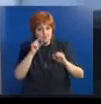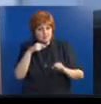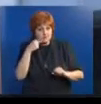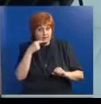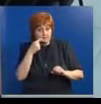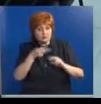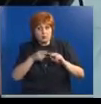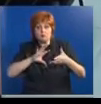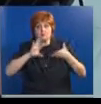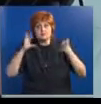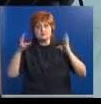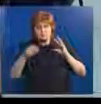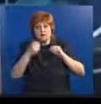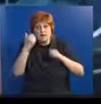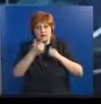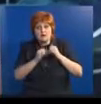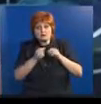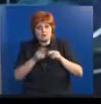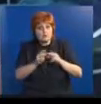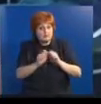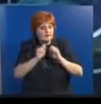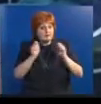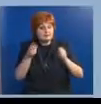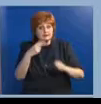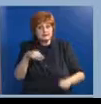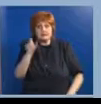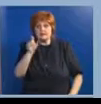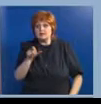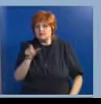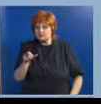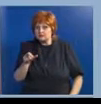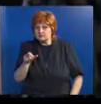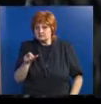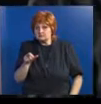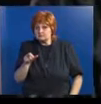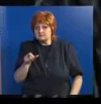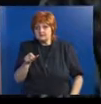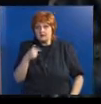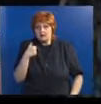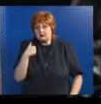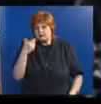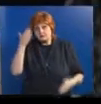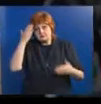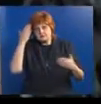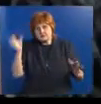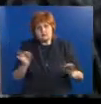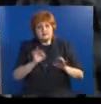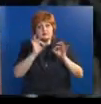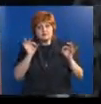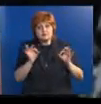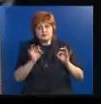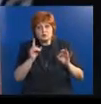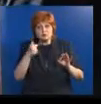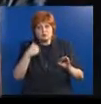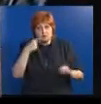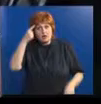о его результативности. Каждый урок – это открытие для пенсионеров. Все новое, я вообще без понятия в компьютере. И то, что я